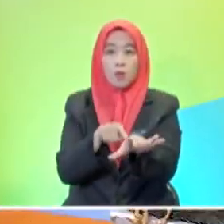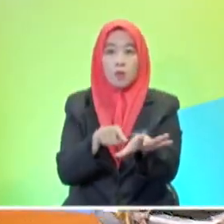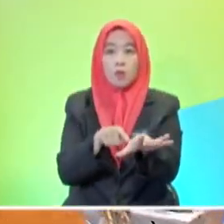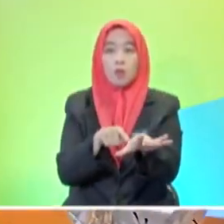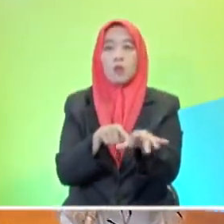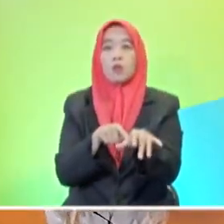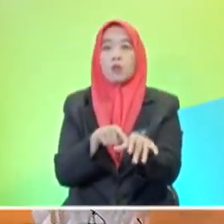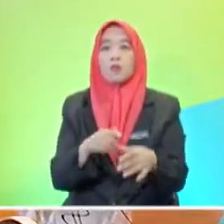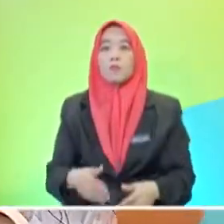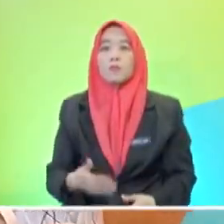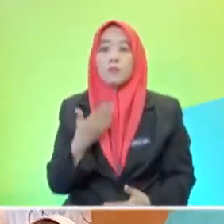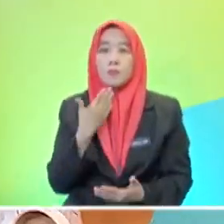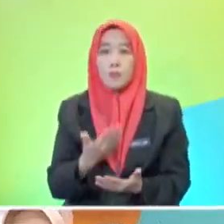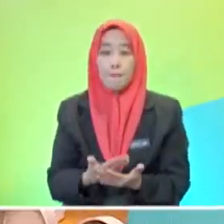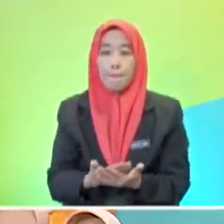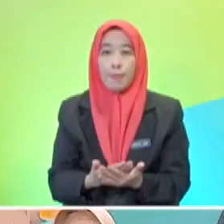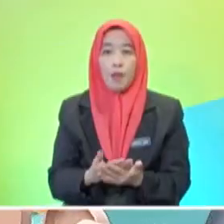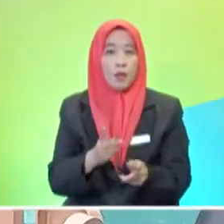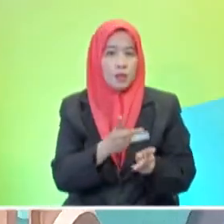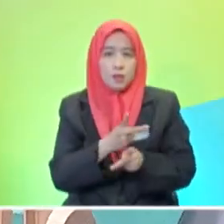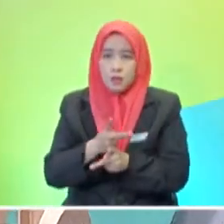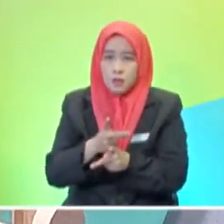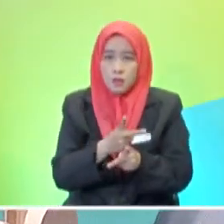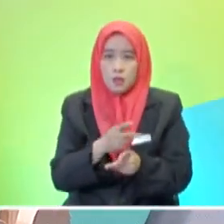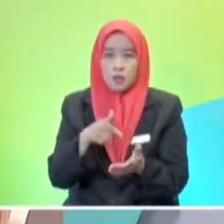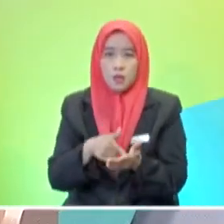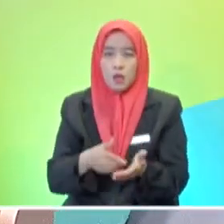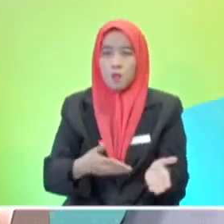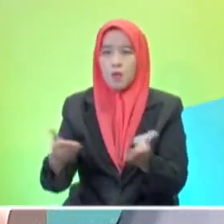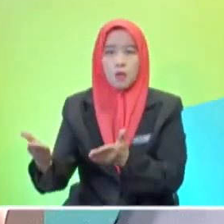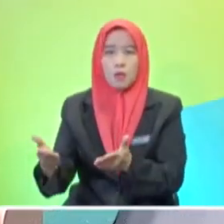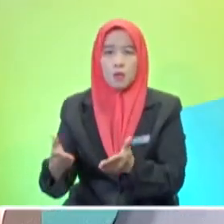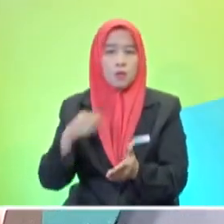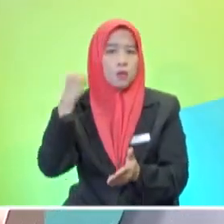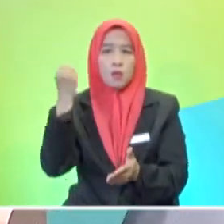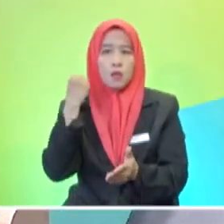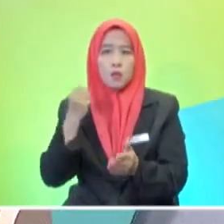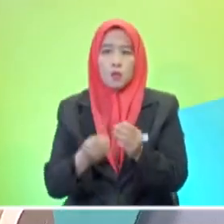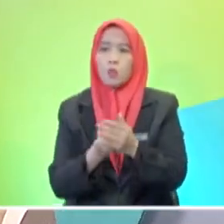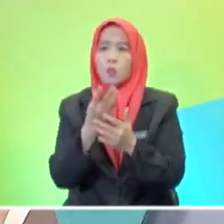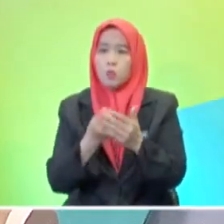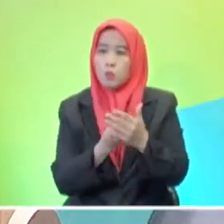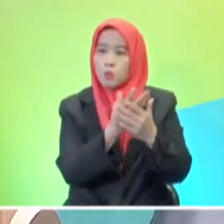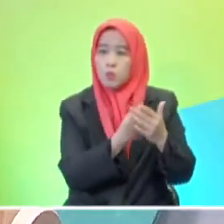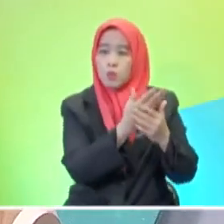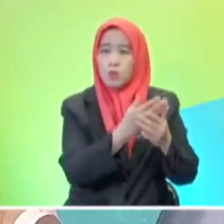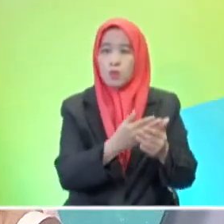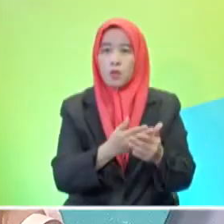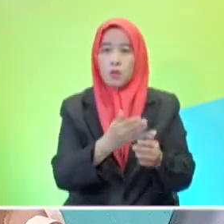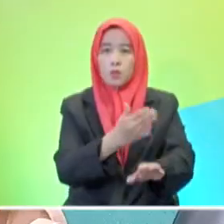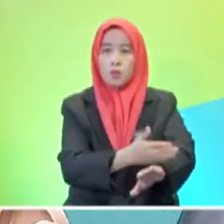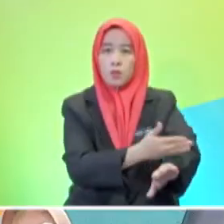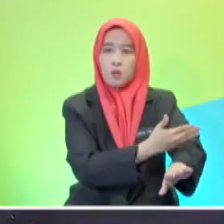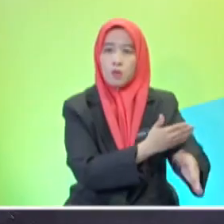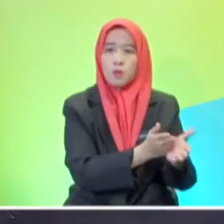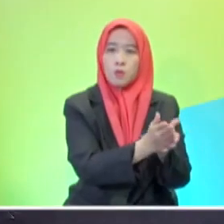Syafika? Okey. Baik. Kita jaga lagi, kita bagi dia sentiasa bertumbuh, dia akan beralih ke peringkat